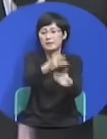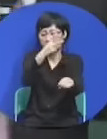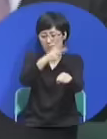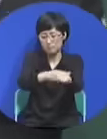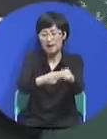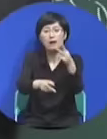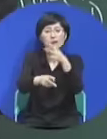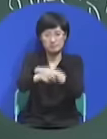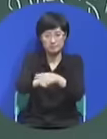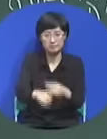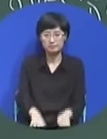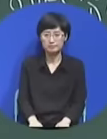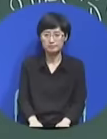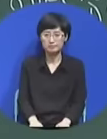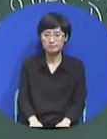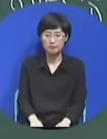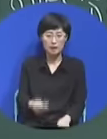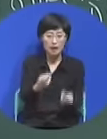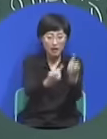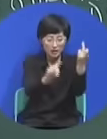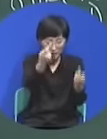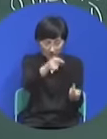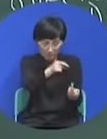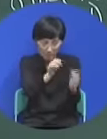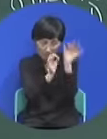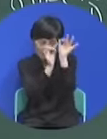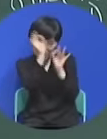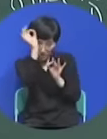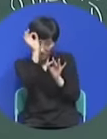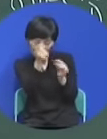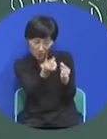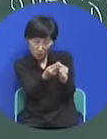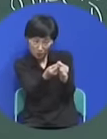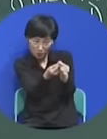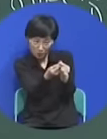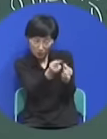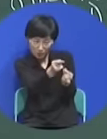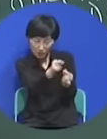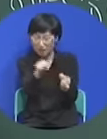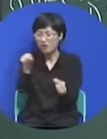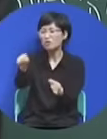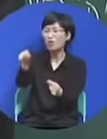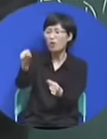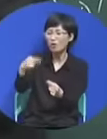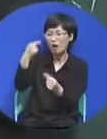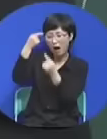不要发现弟兄眼中的刺，这些也都要扔掉. 네 형제 눈에는 티가 요만한 것밖에 없는 너는 큰 돌보가 있다.